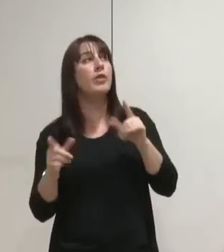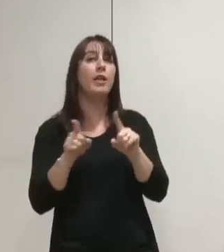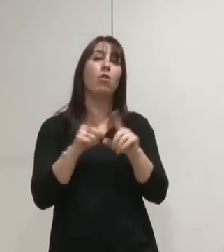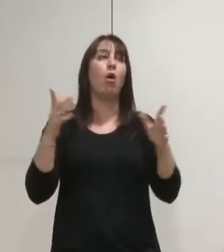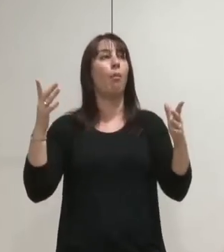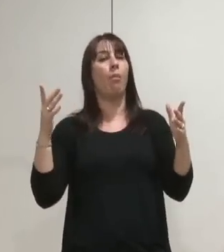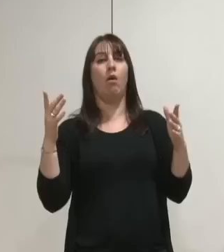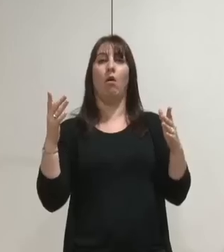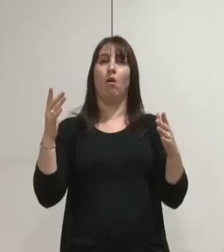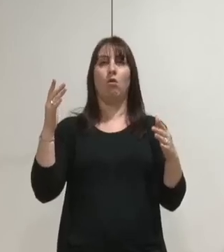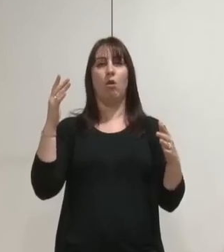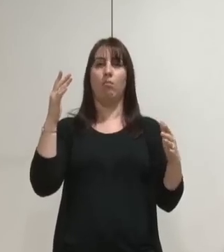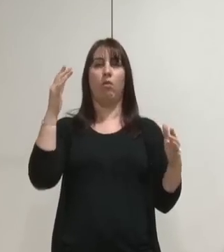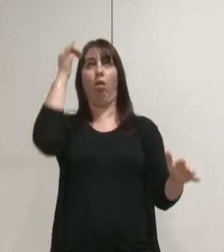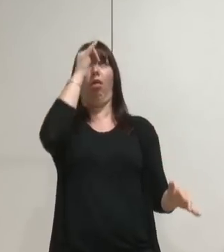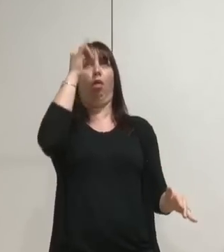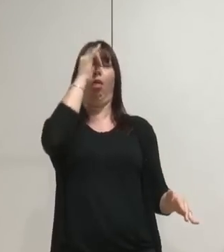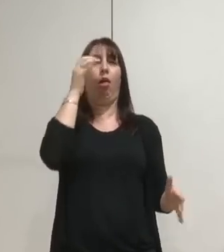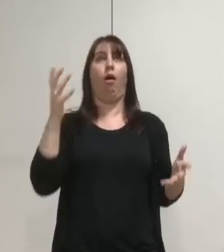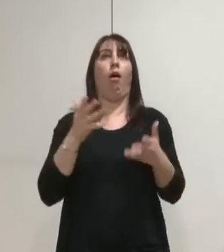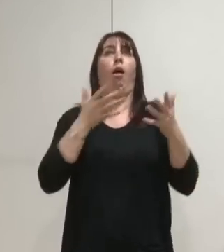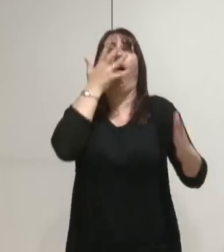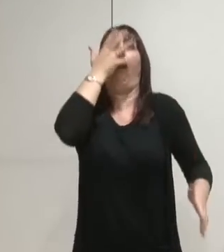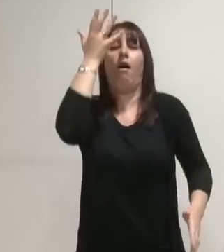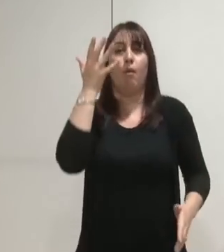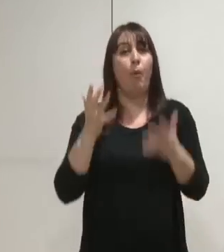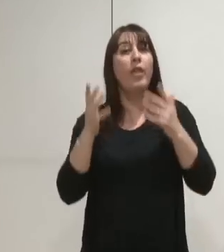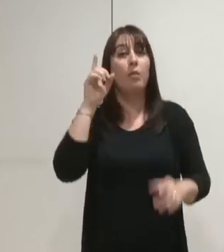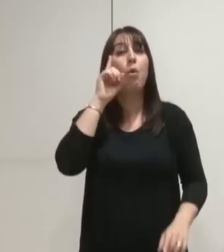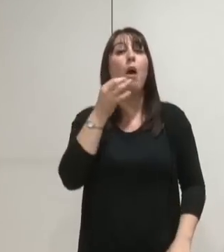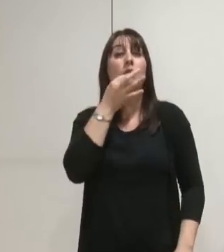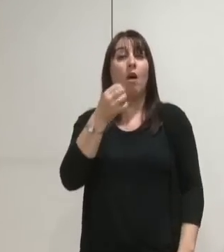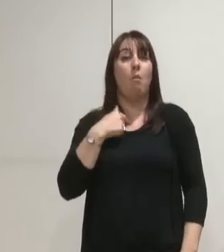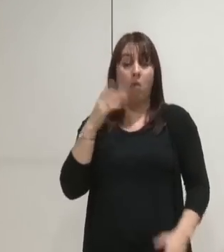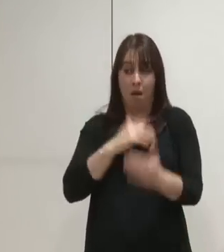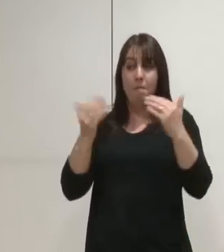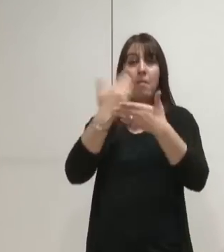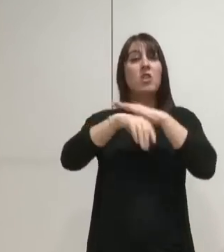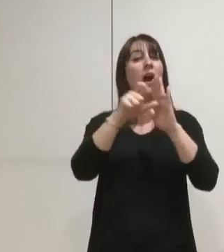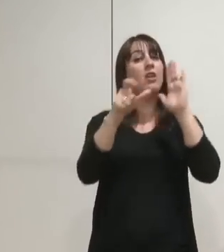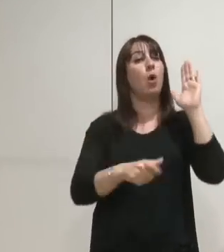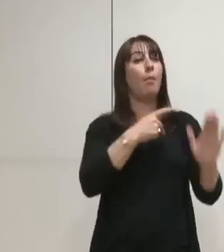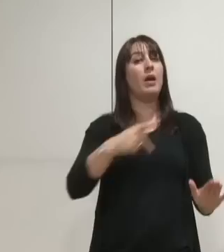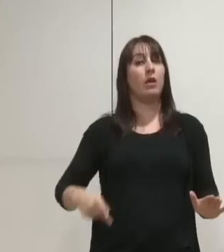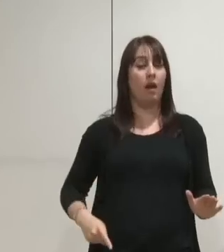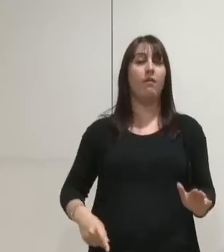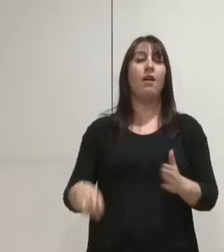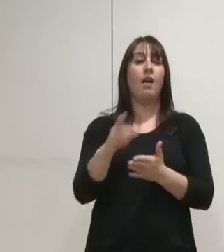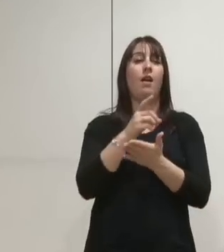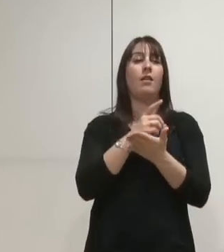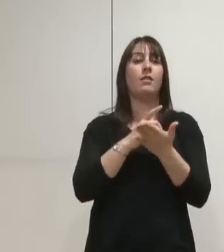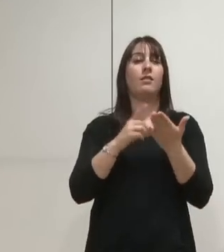abuser de mots pourquoi je dis ça parce que j'ai fait la même chose dans un des restaurants dont je suis propriétaire en ceéloir